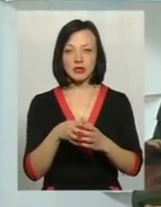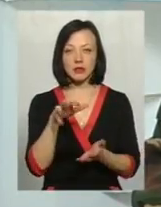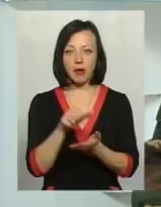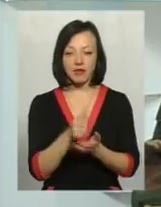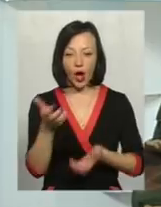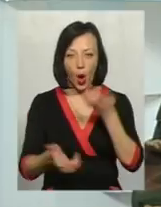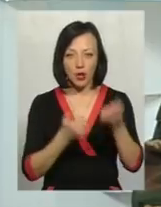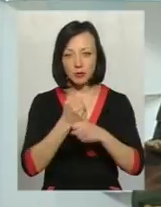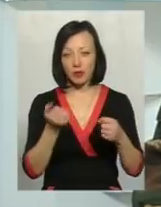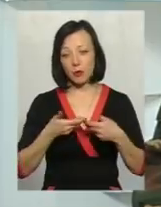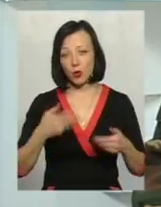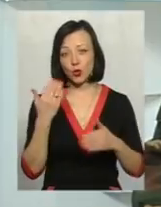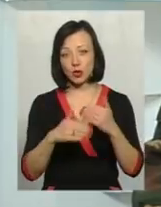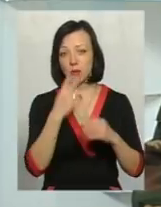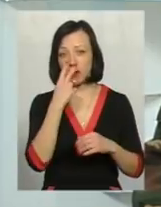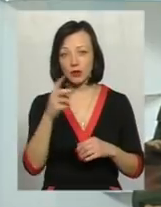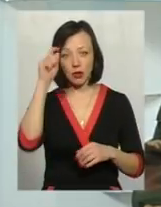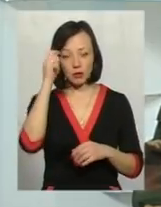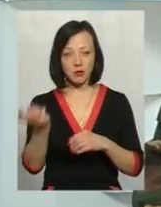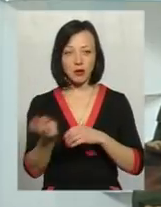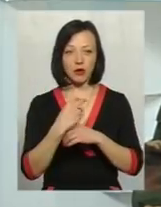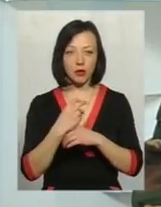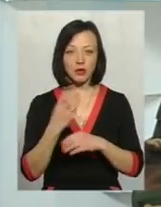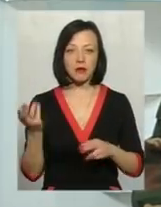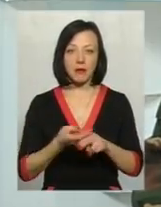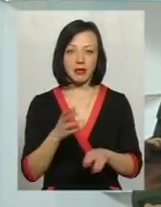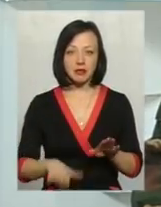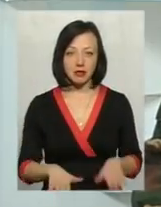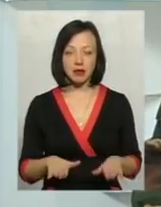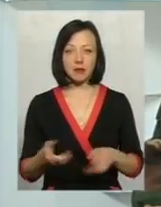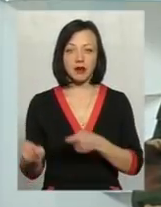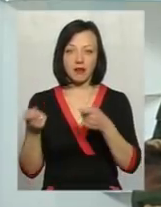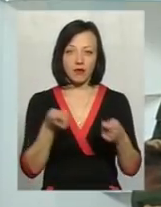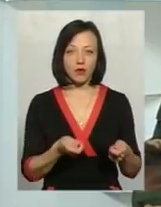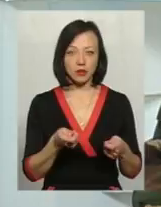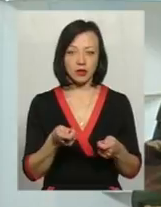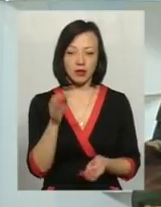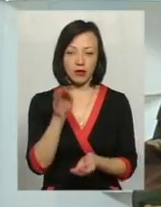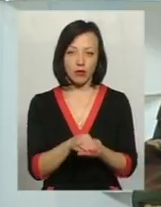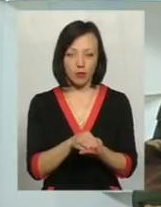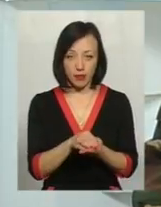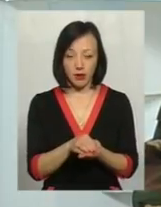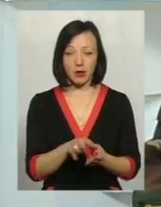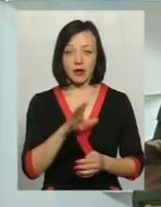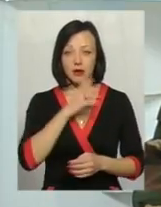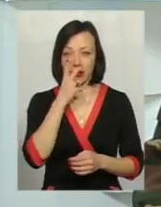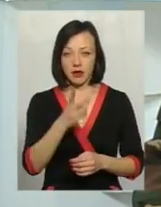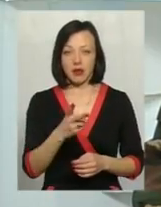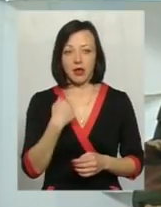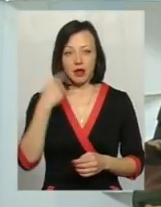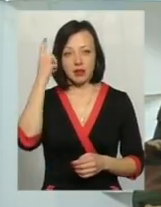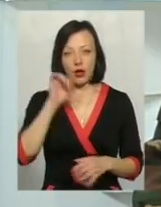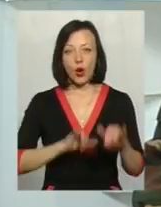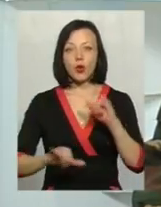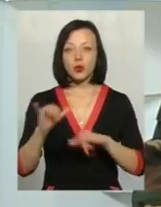розмінуванням. Ми вже бачили, хлопці до нас приходили вже без ніг, привозили цинкові гроби. В принципі, я вже знав,